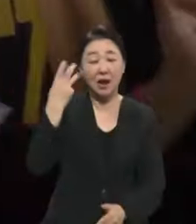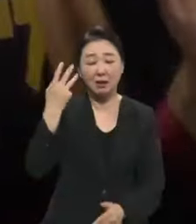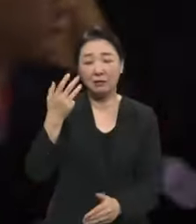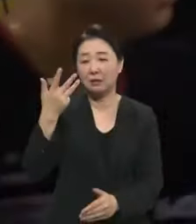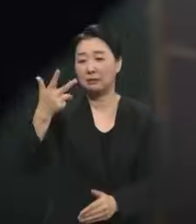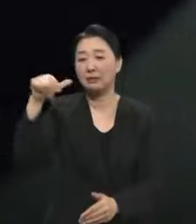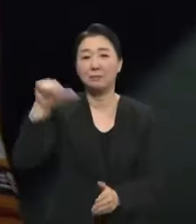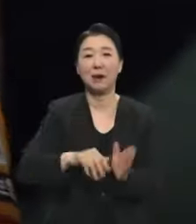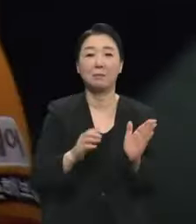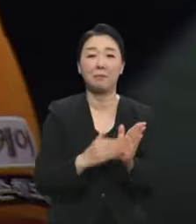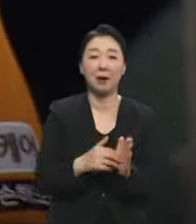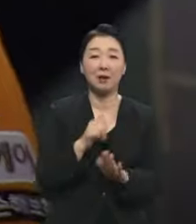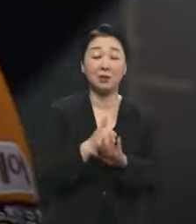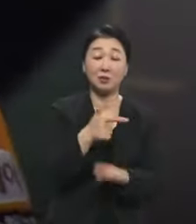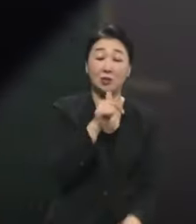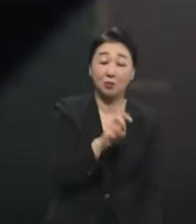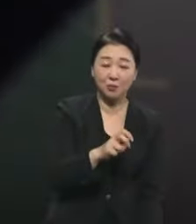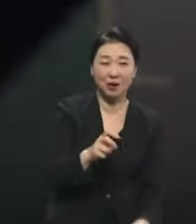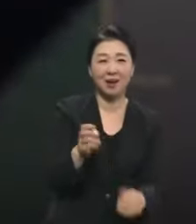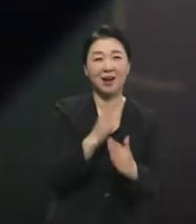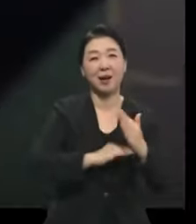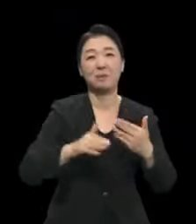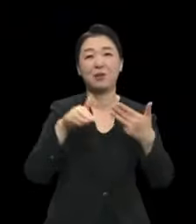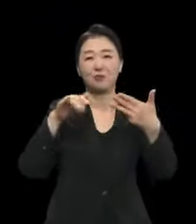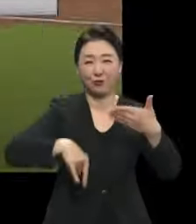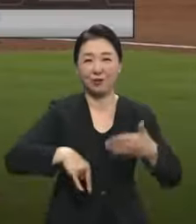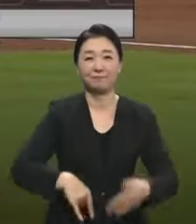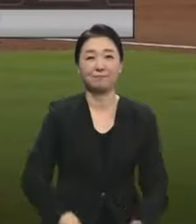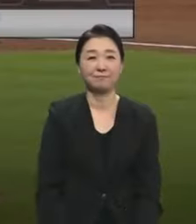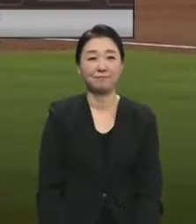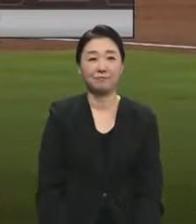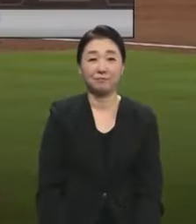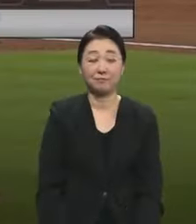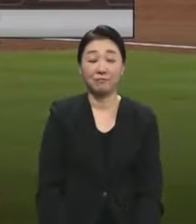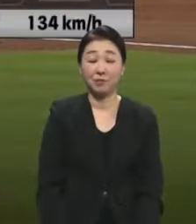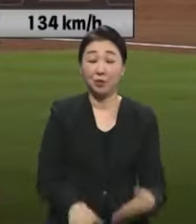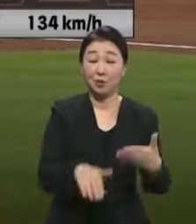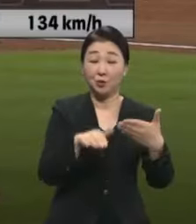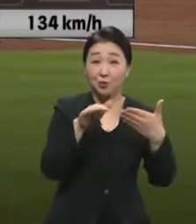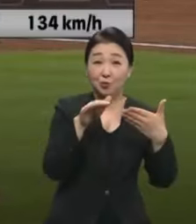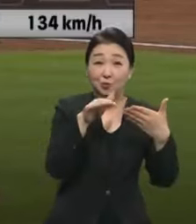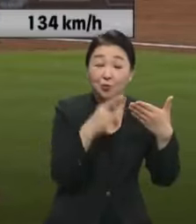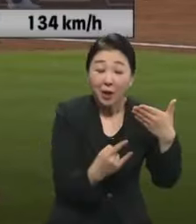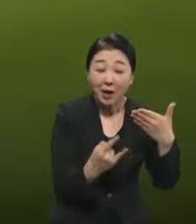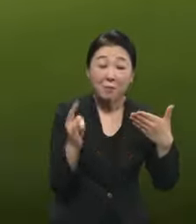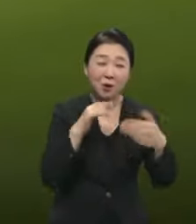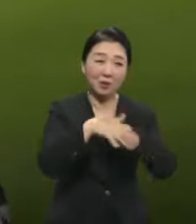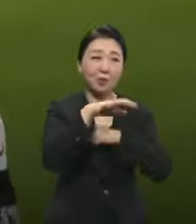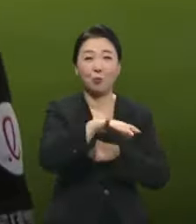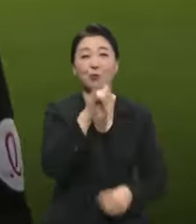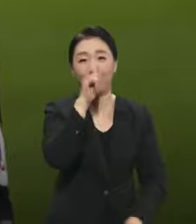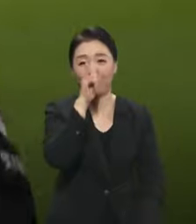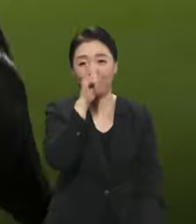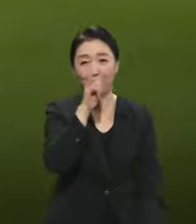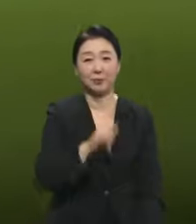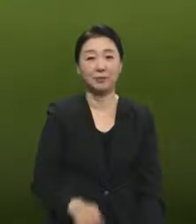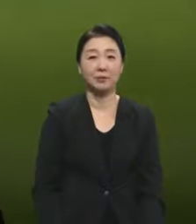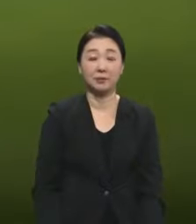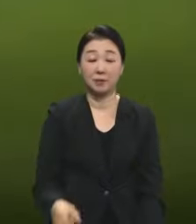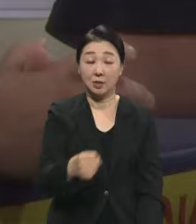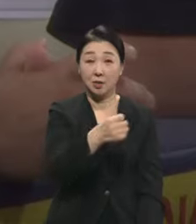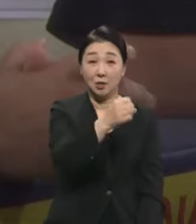빠지며 기아와 공동 9위에 자리했습니다. 9회 뒤집기 승부는 대구에서도 펼쳐졌습니다.